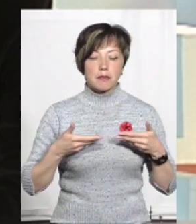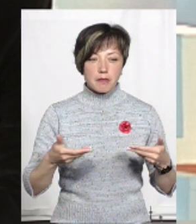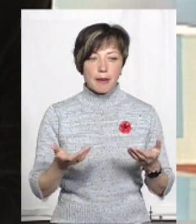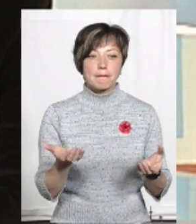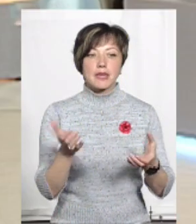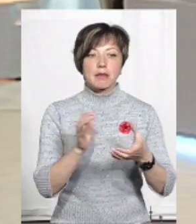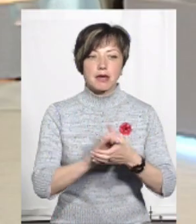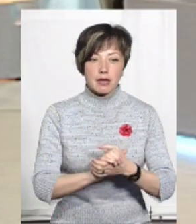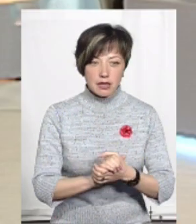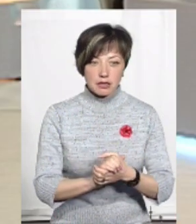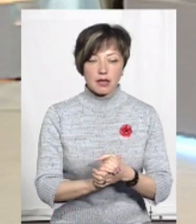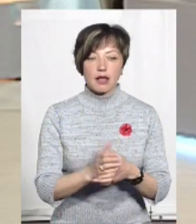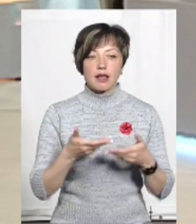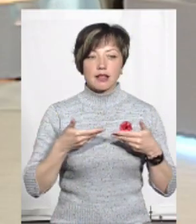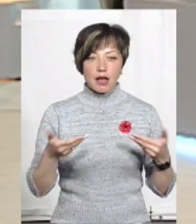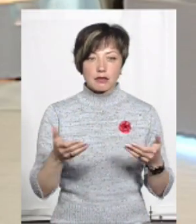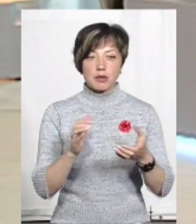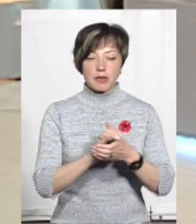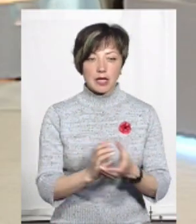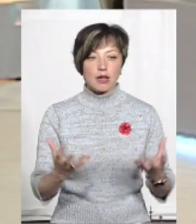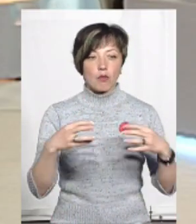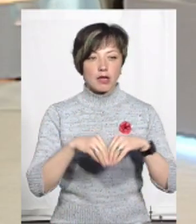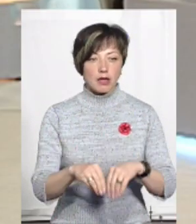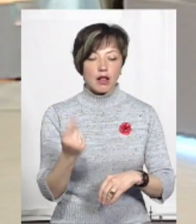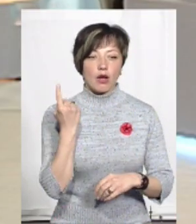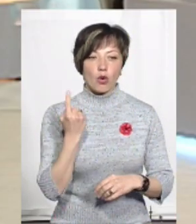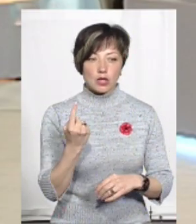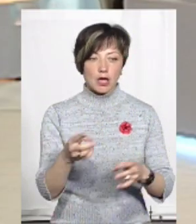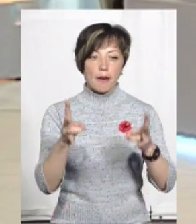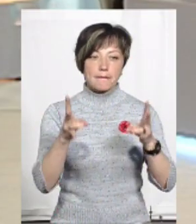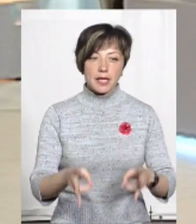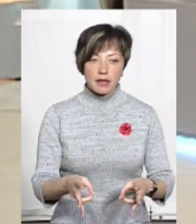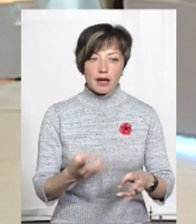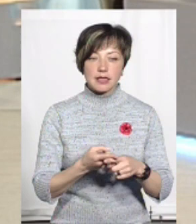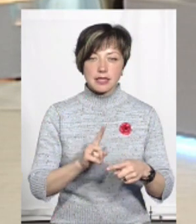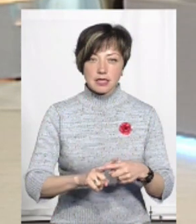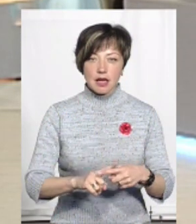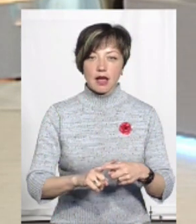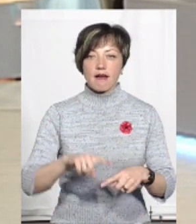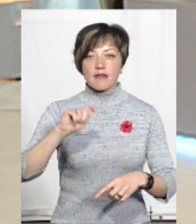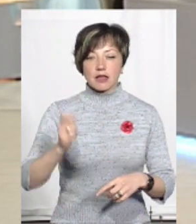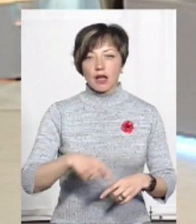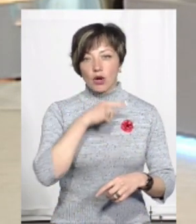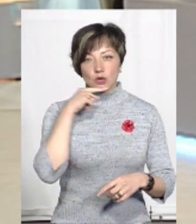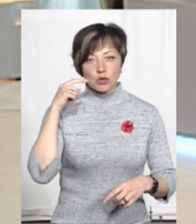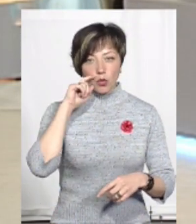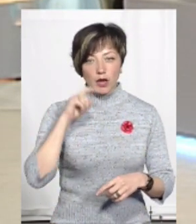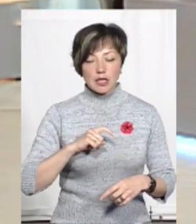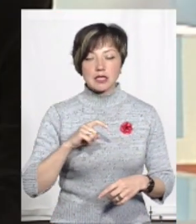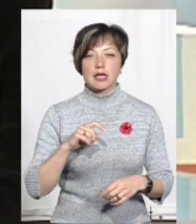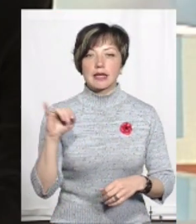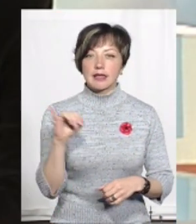кажете, примирилися, тому що нас примирила і об'єднала одна біда – це війна